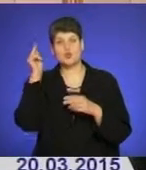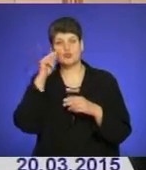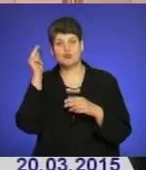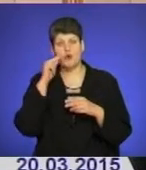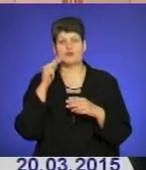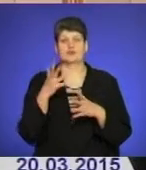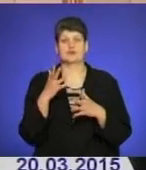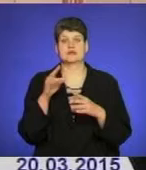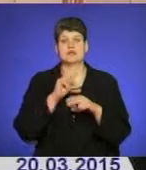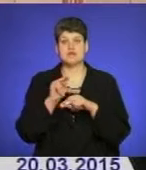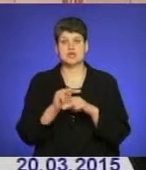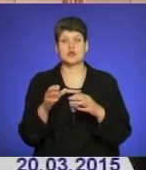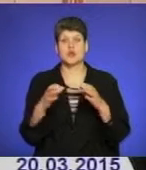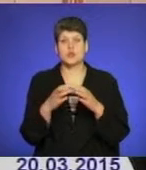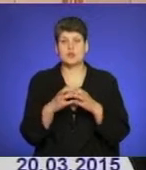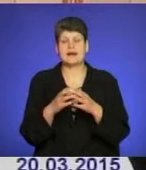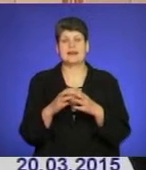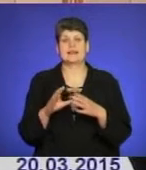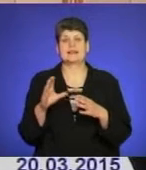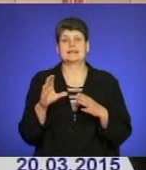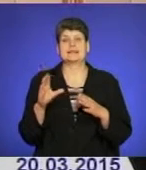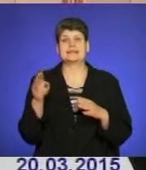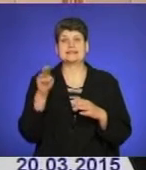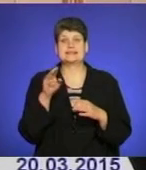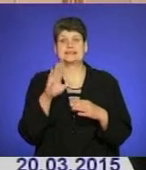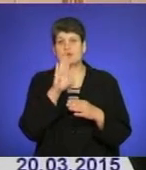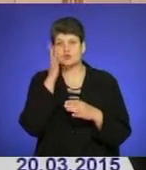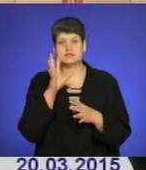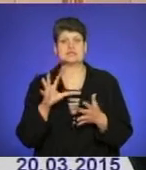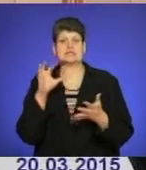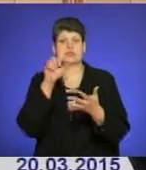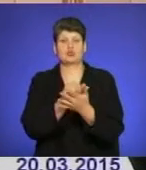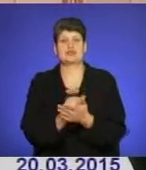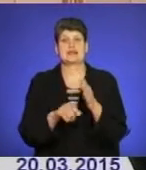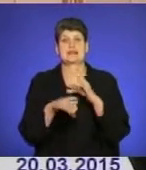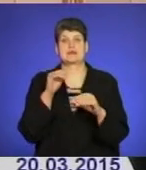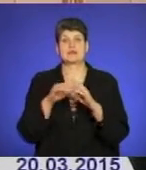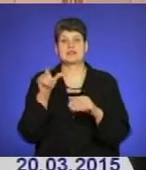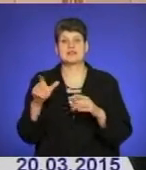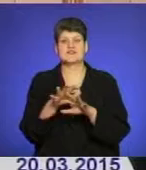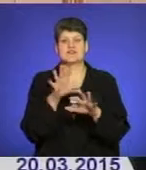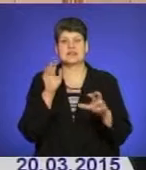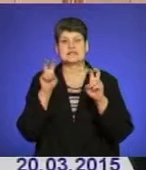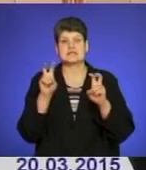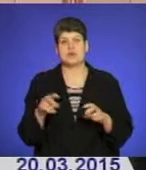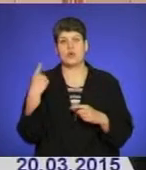терористів захопила 150 депутатів обласної ради в залі засідання обласної